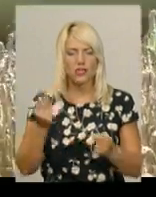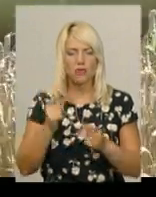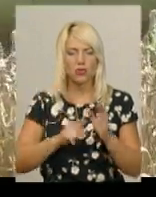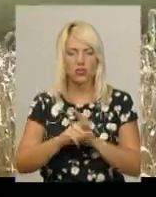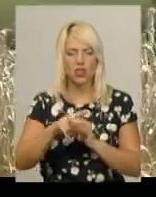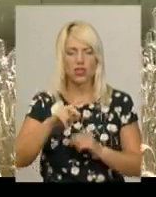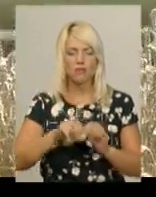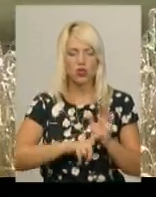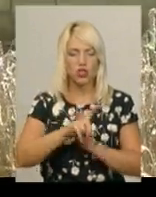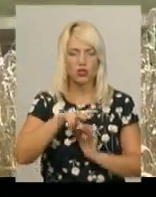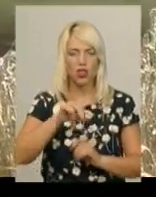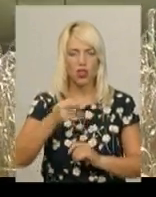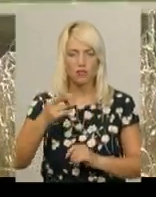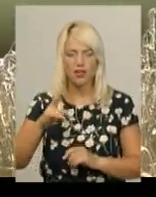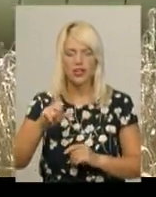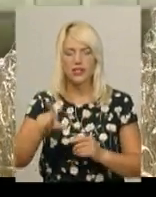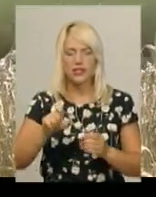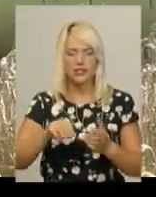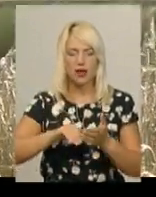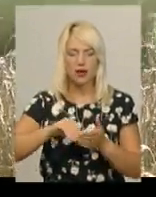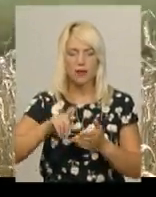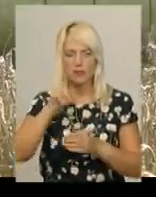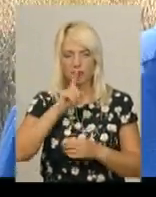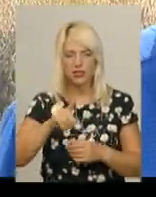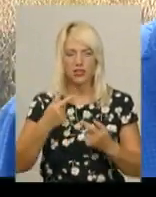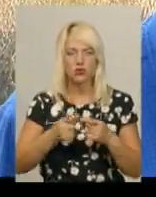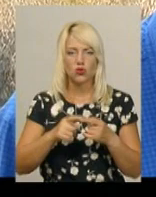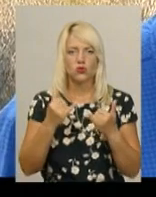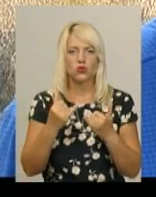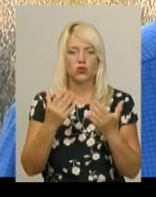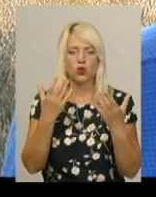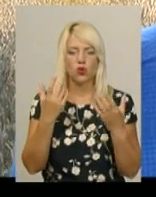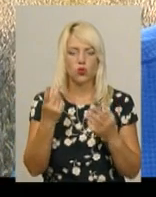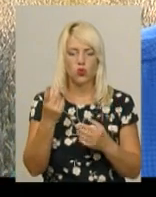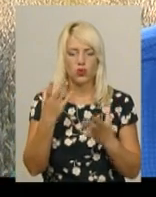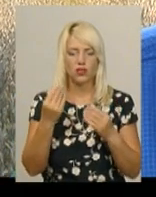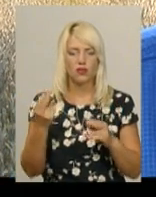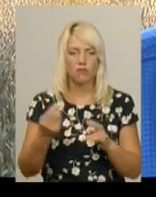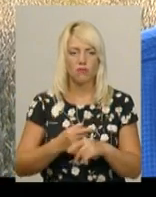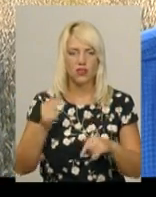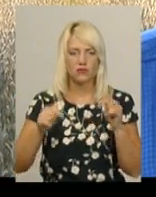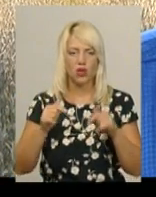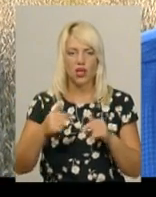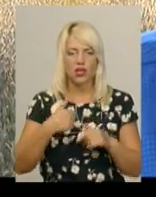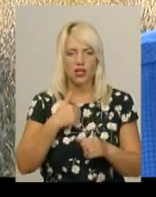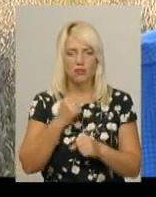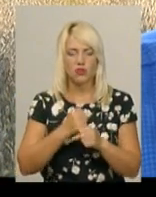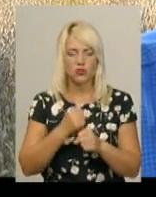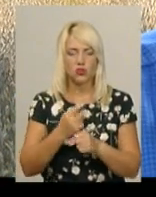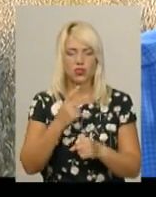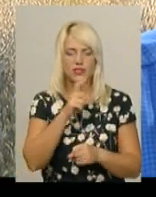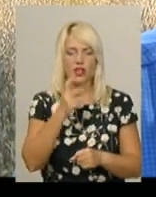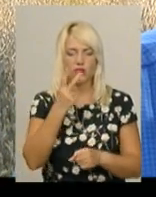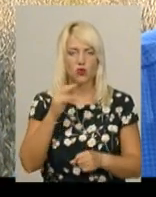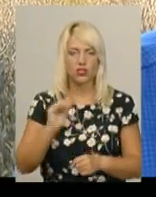липня. І за календарний місяць сьогодні – другий день без опадів. З 2000 року я працюю на землі, але ще таких погодних